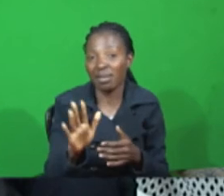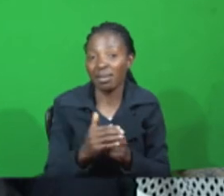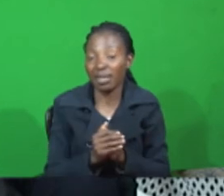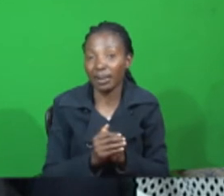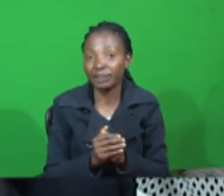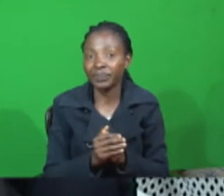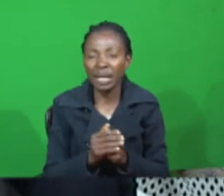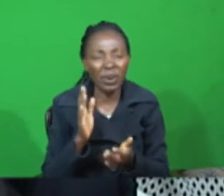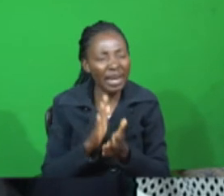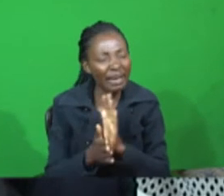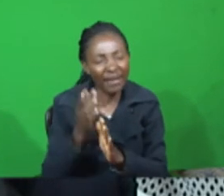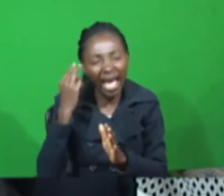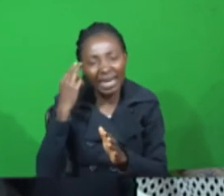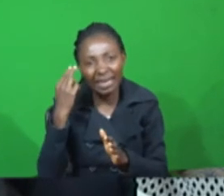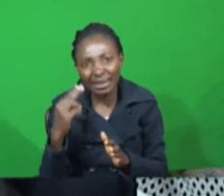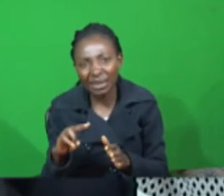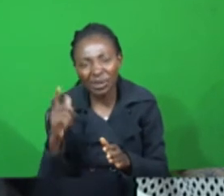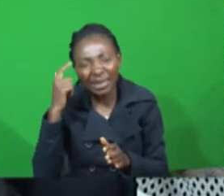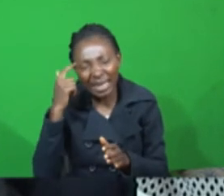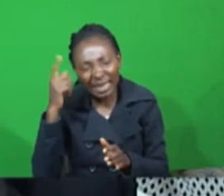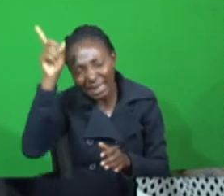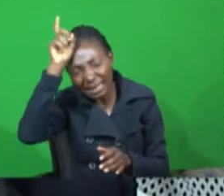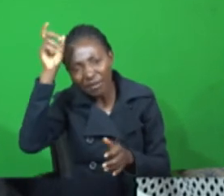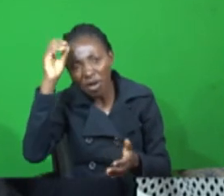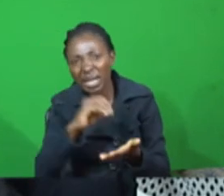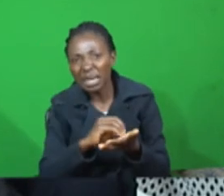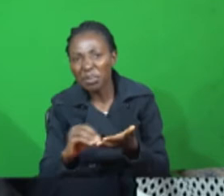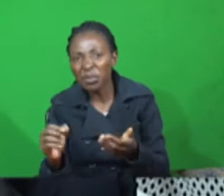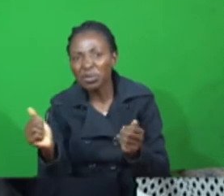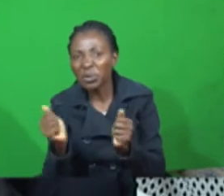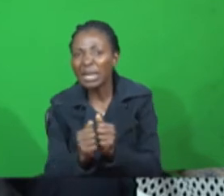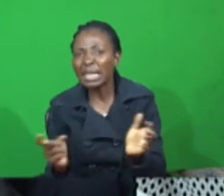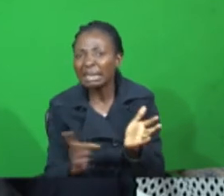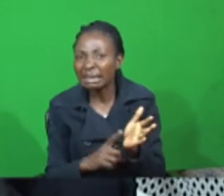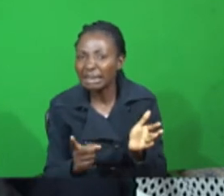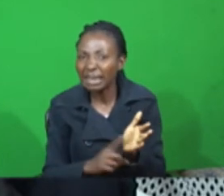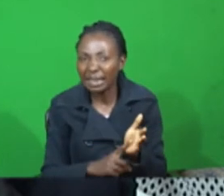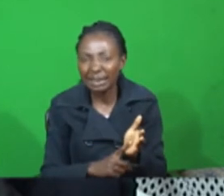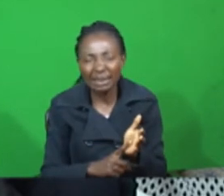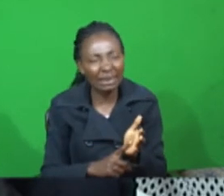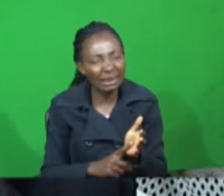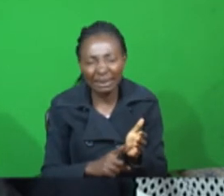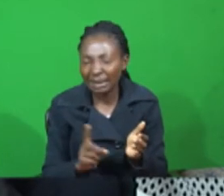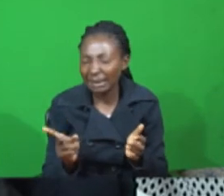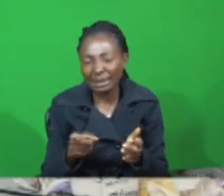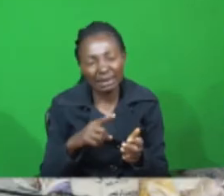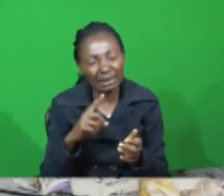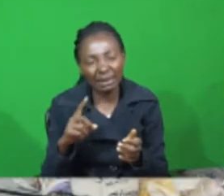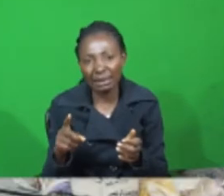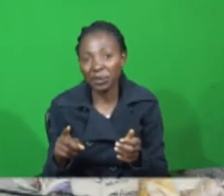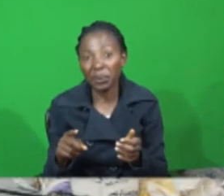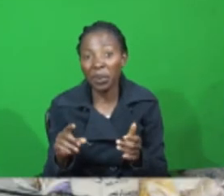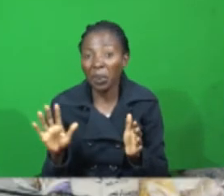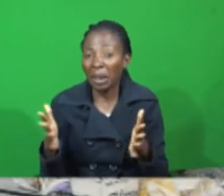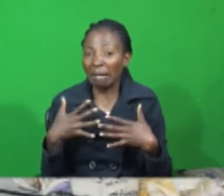ende unotenza mweya wakaipa unobhiswa nekurara pamwe pacho inini mfundisi panondinetsa